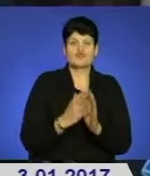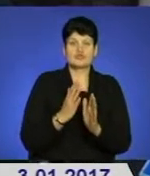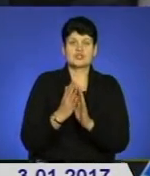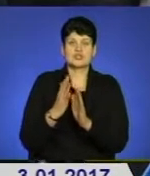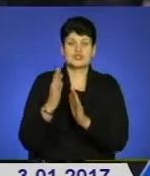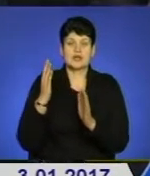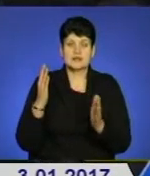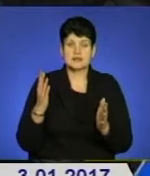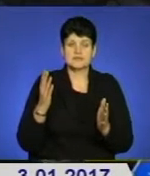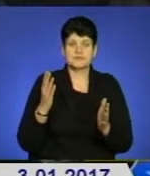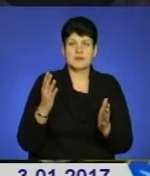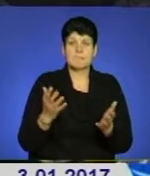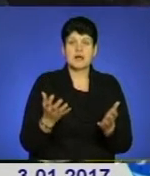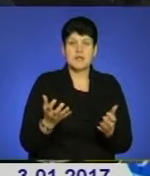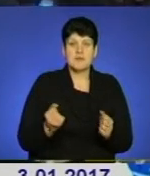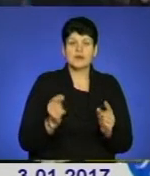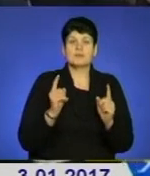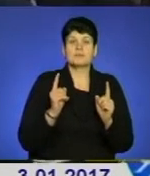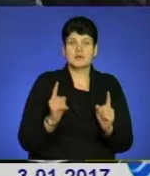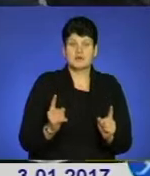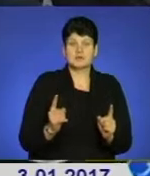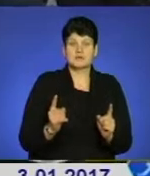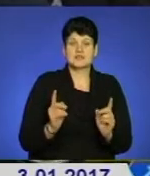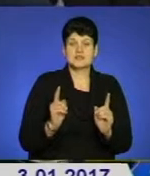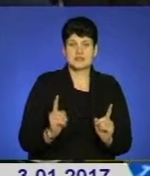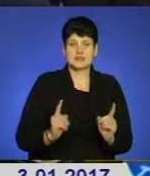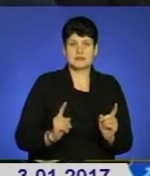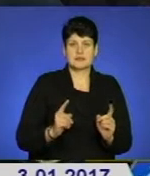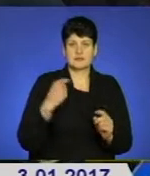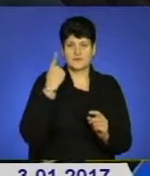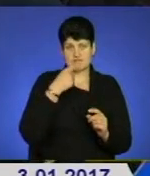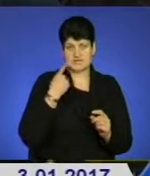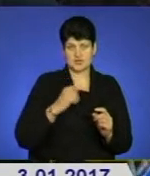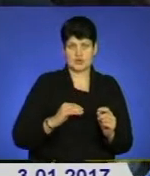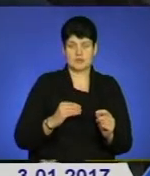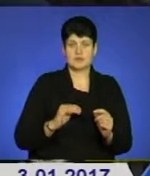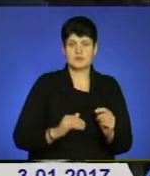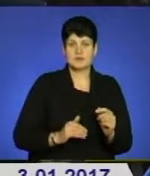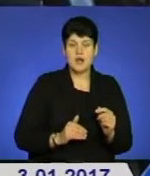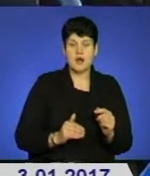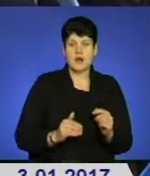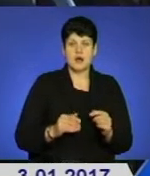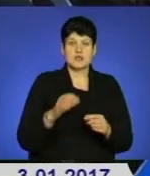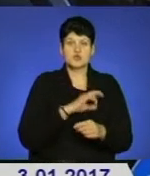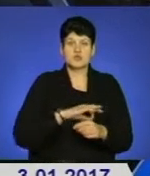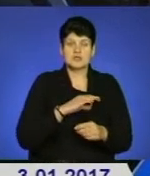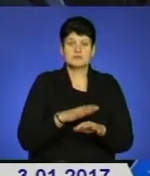не приймаються. Приймають переважно фізичні особи. Юридичні особи кажуть, почекайте, бо з вами